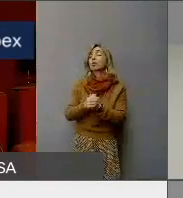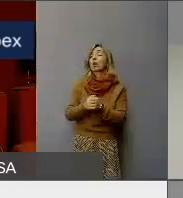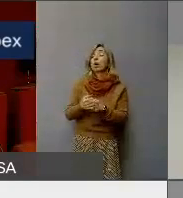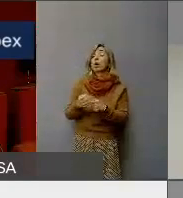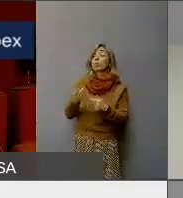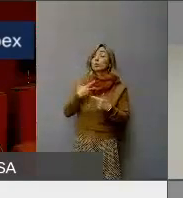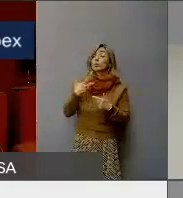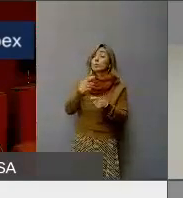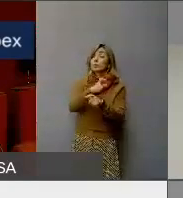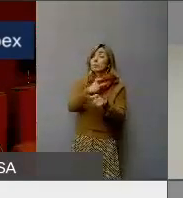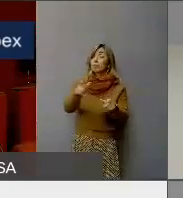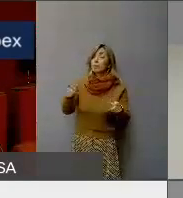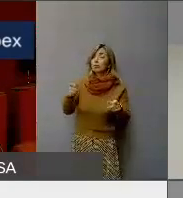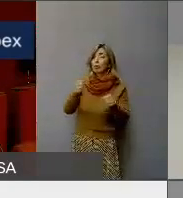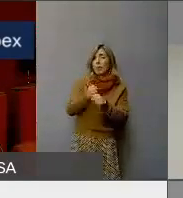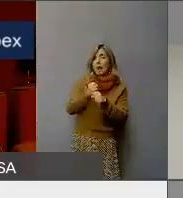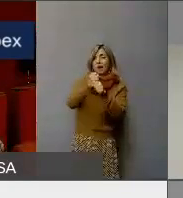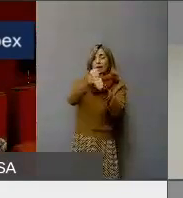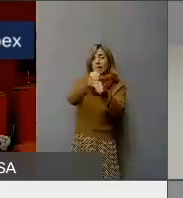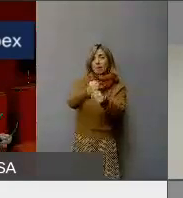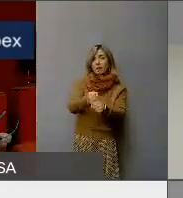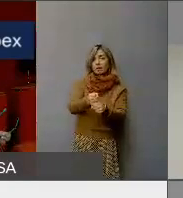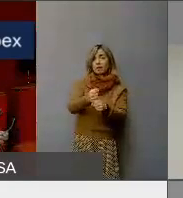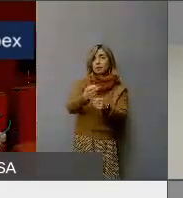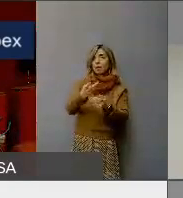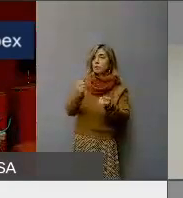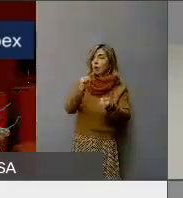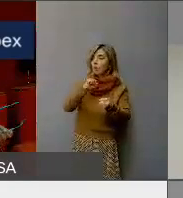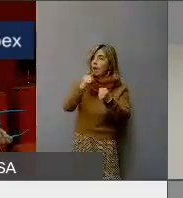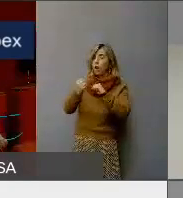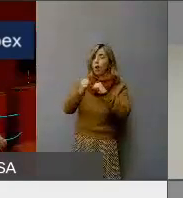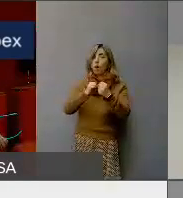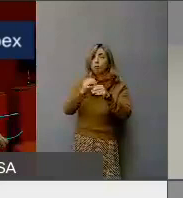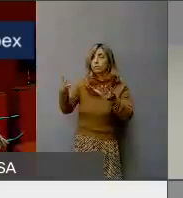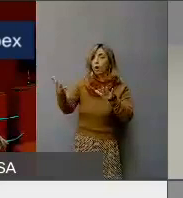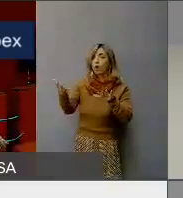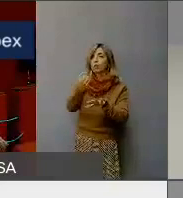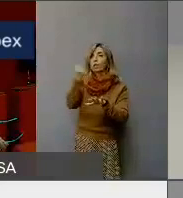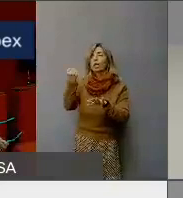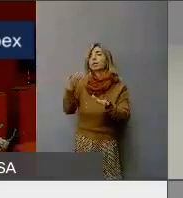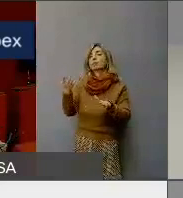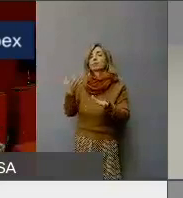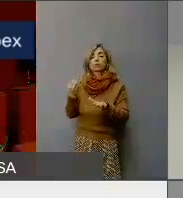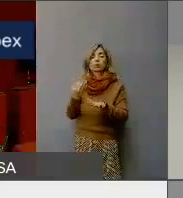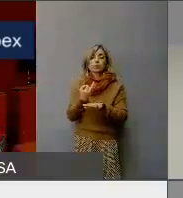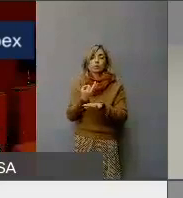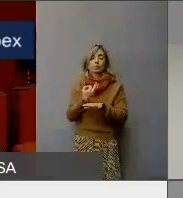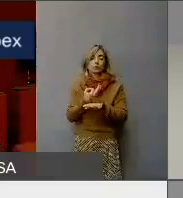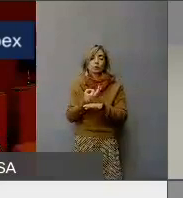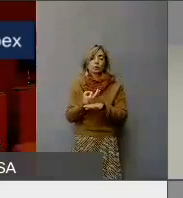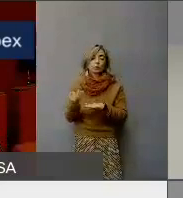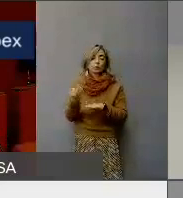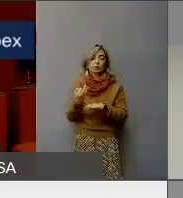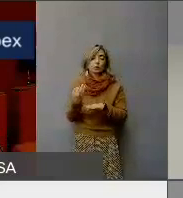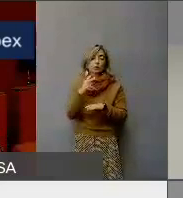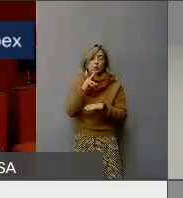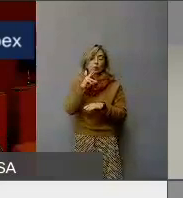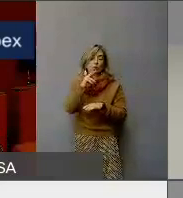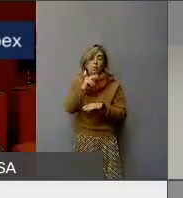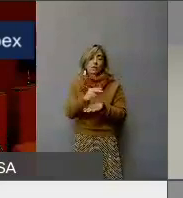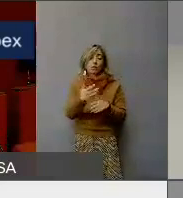ottenere soltanto quello che è giusto come ha detto giustamente collega scusate avvenente per